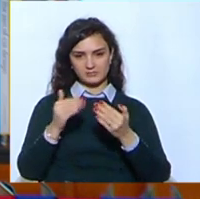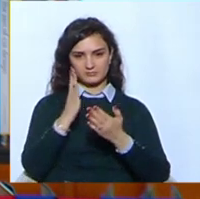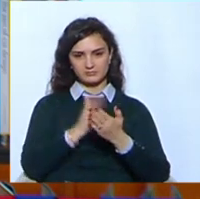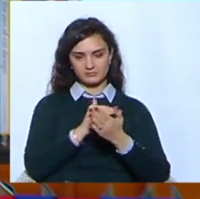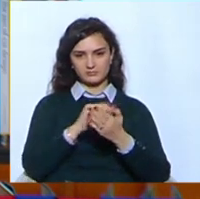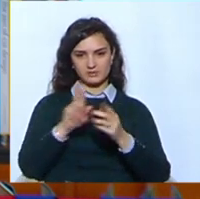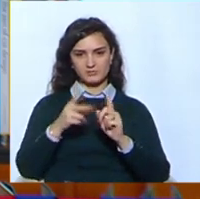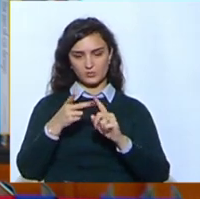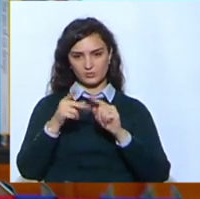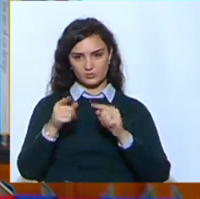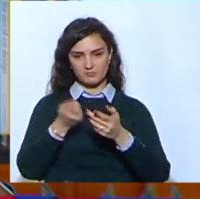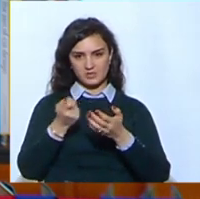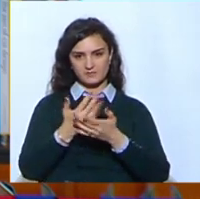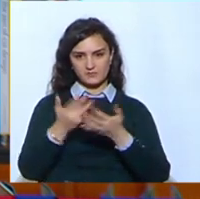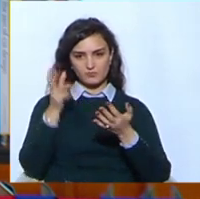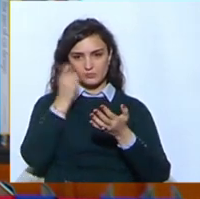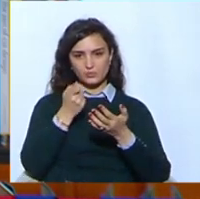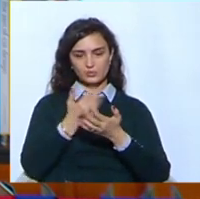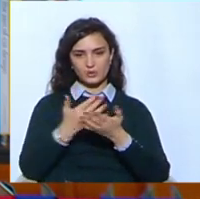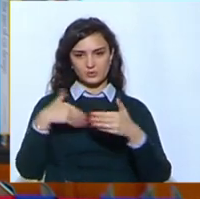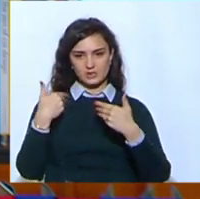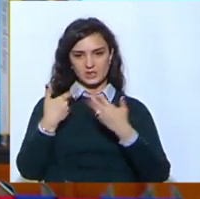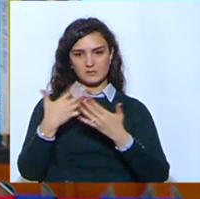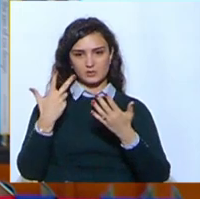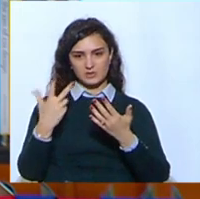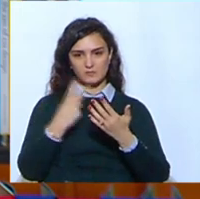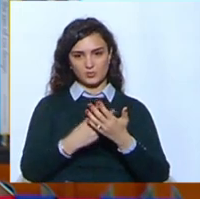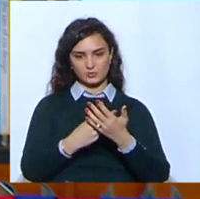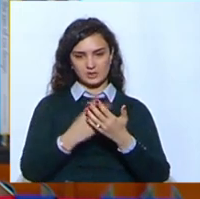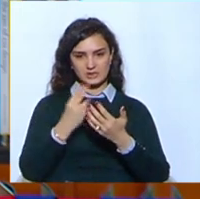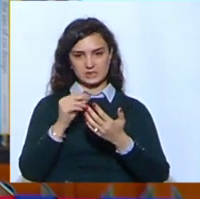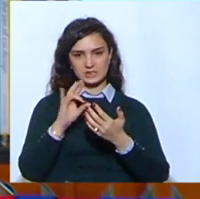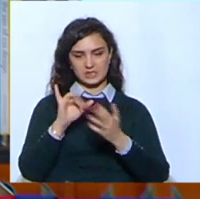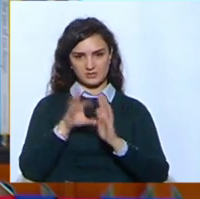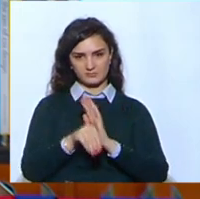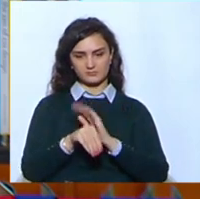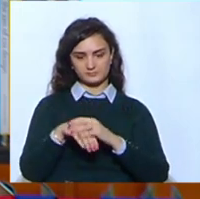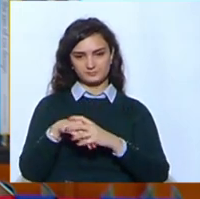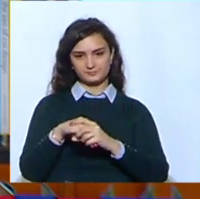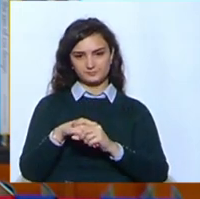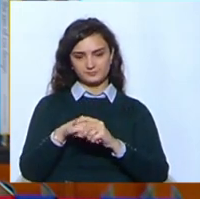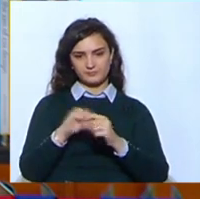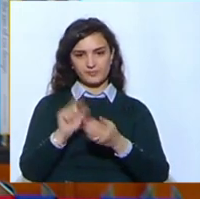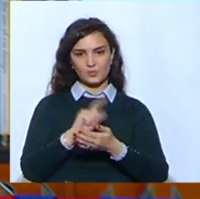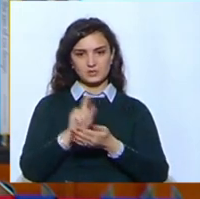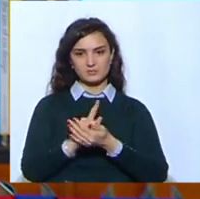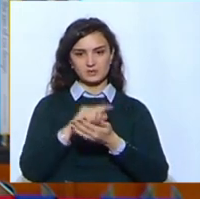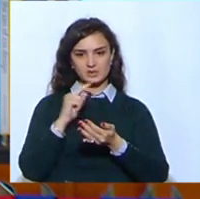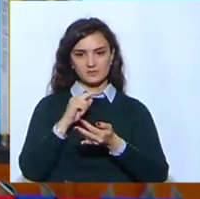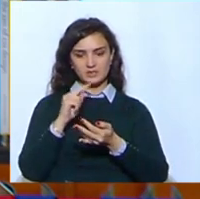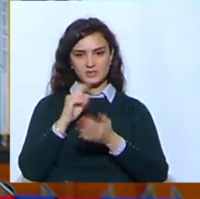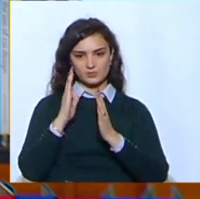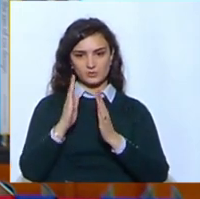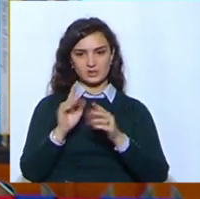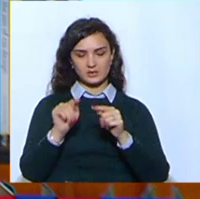მიმართებაში და მეორე მხრივ მარცვლეულის და ბურღულეულის სასარგებლოდ 3:2-თან ცილოვან კომპონენტთან მიმართებაში. აუცილებლად